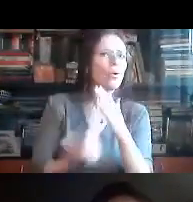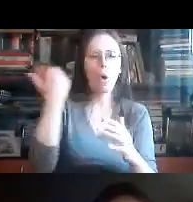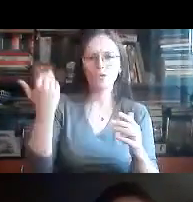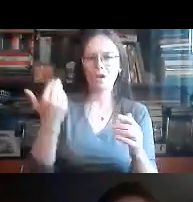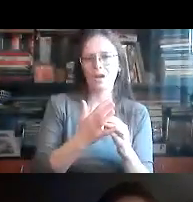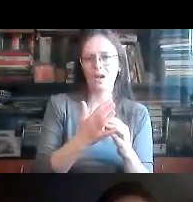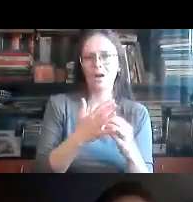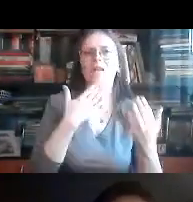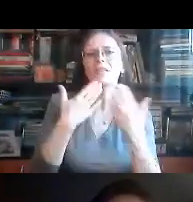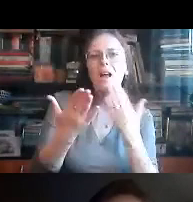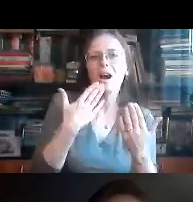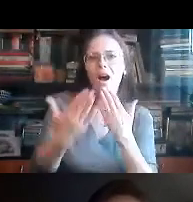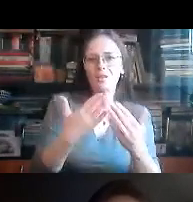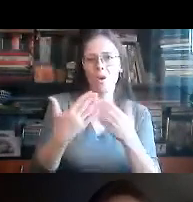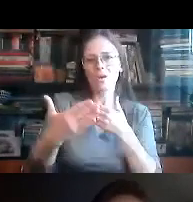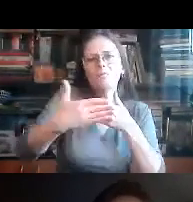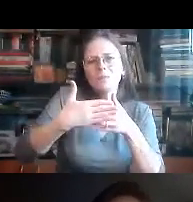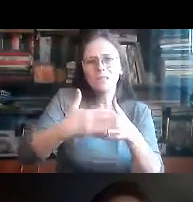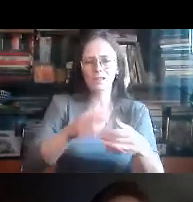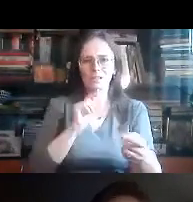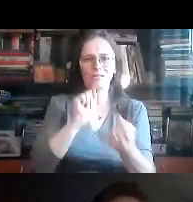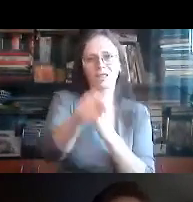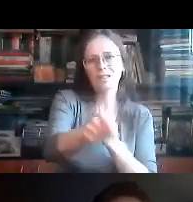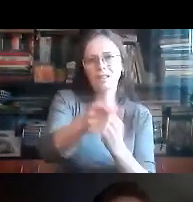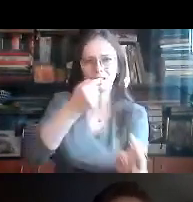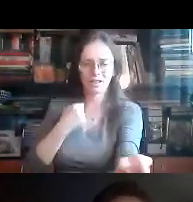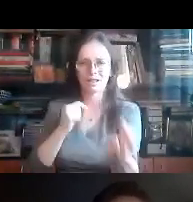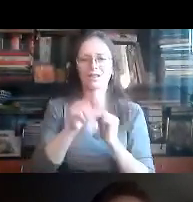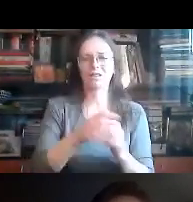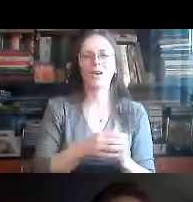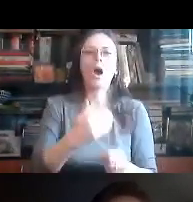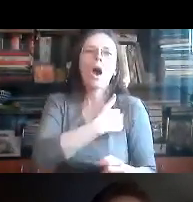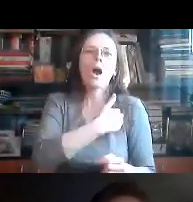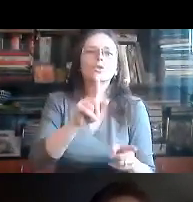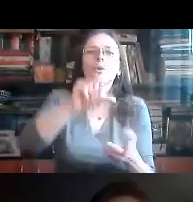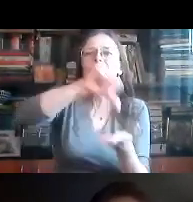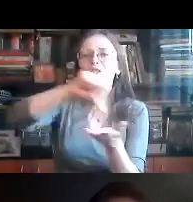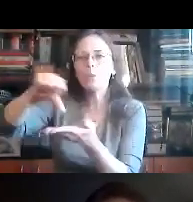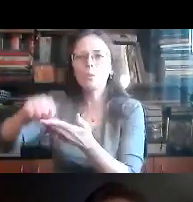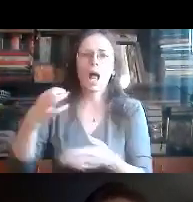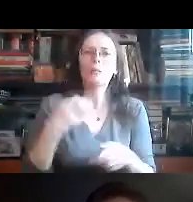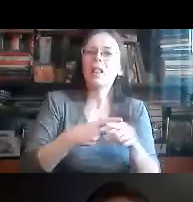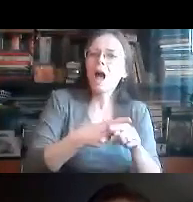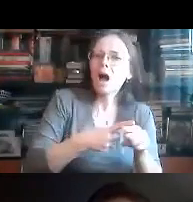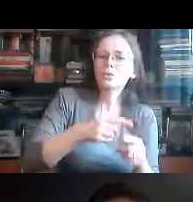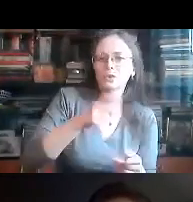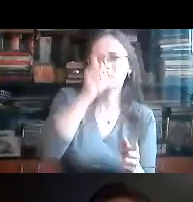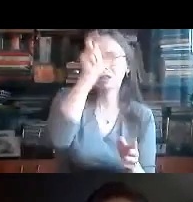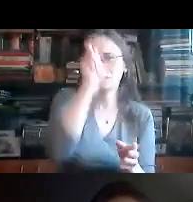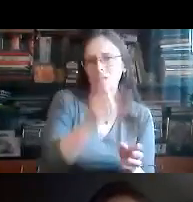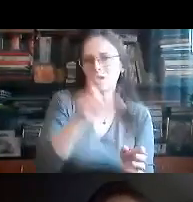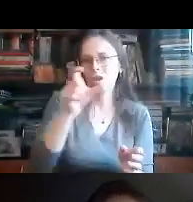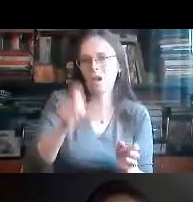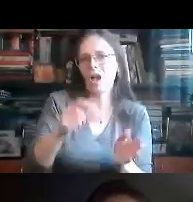хочется, чтобы белорусские там авторы высказывали. Возможно ли это делать какие-то такие короткие, театральные? Ну вот и Валю Мороз